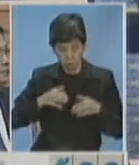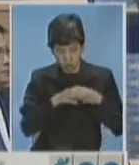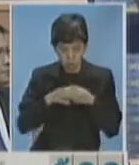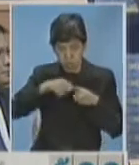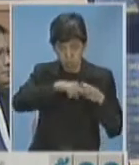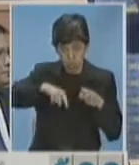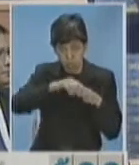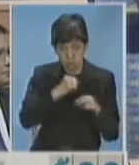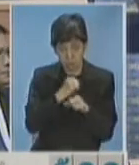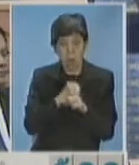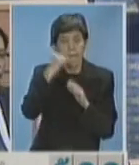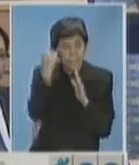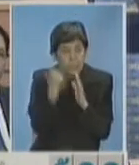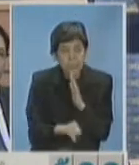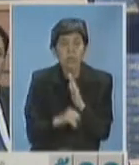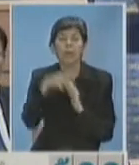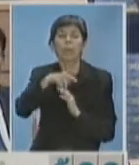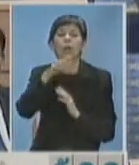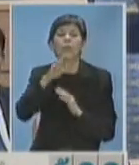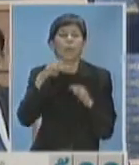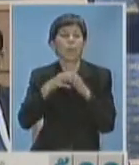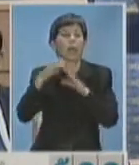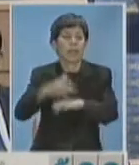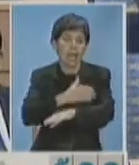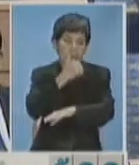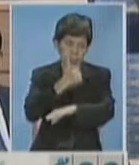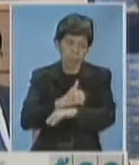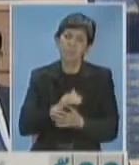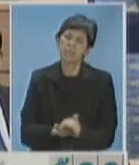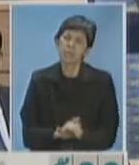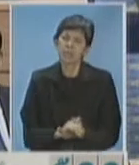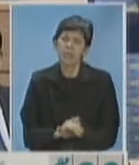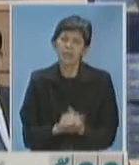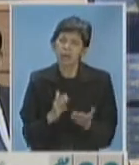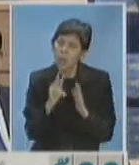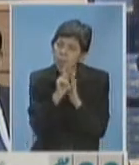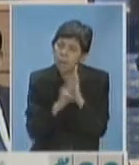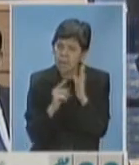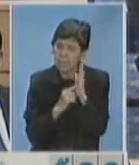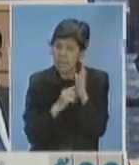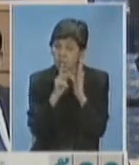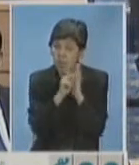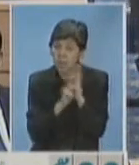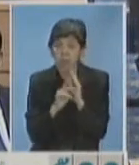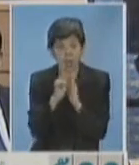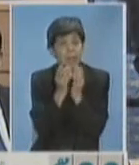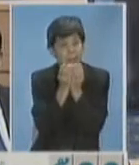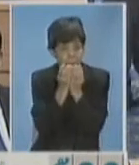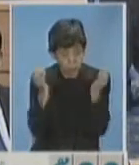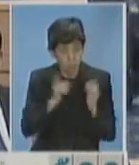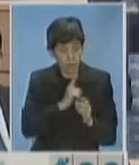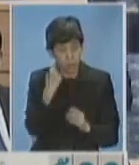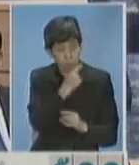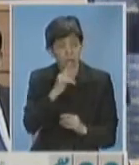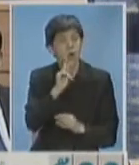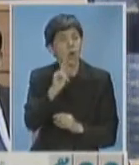าทำความผิดตามพรบ.พรรคการเมืองท่านประธานครับกฎหมายฉบับนี้เป็นกฎหมายประกอบรัฐธรรมนูญผู้รับผิดช